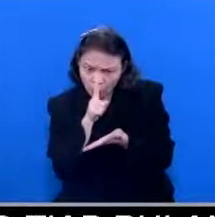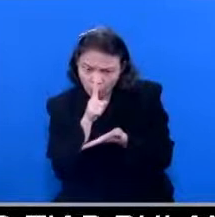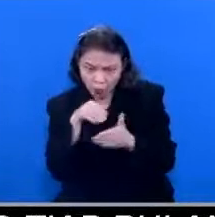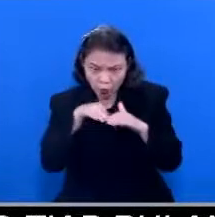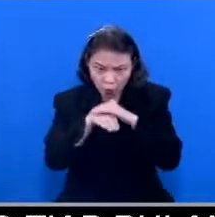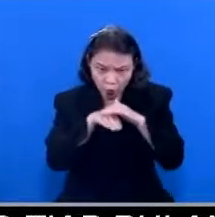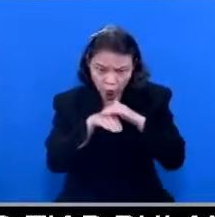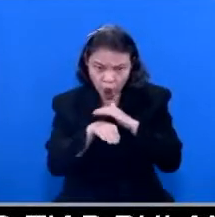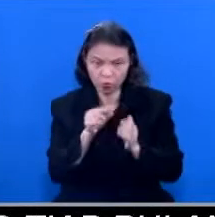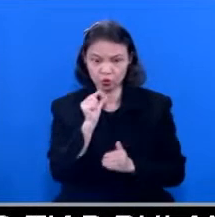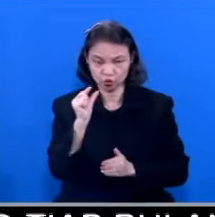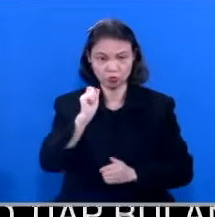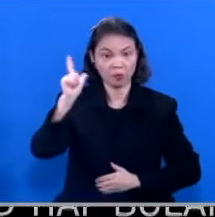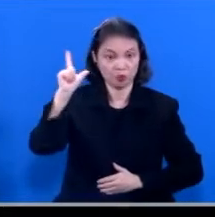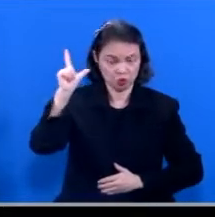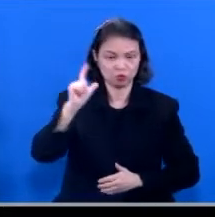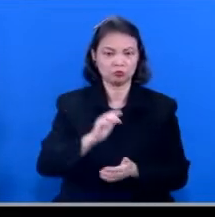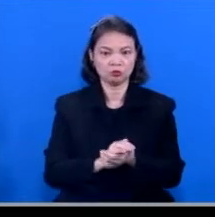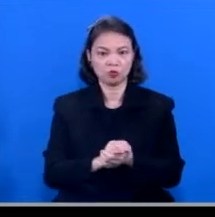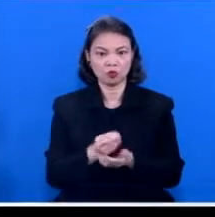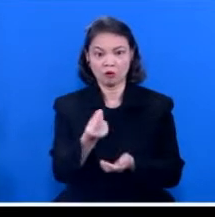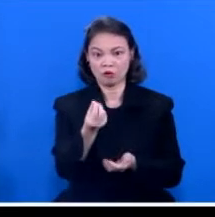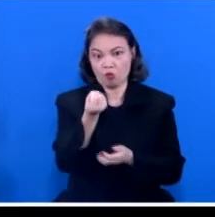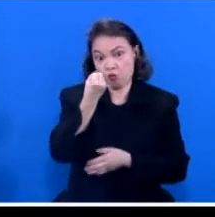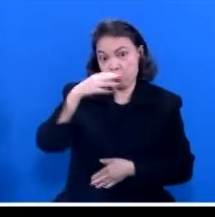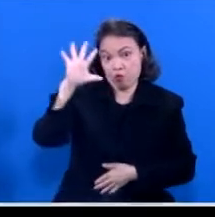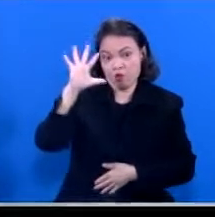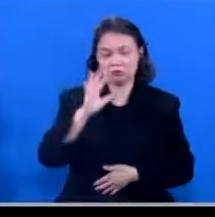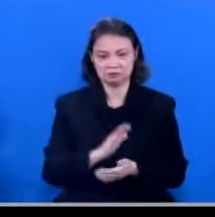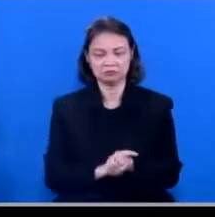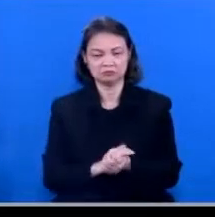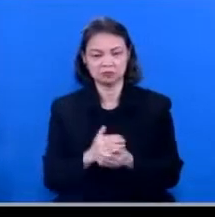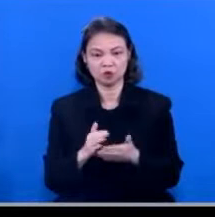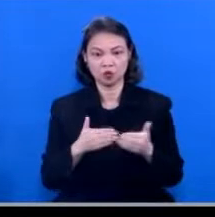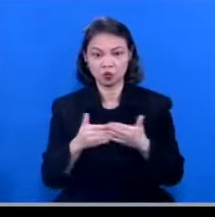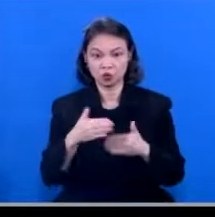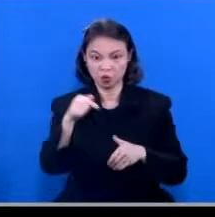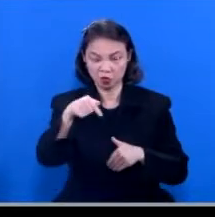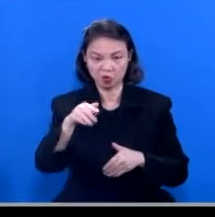backdoor kepada pembeli di luar negeri dengan harga tinggi. Meski masih berusia